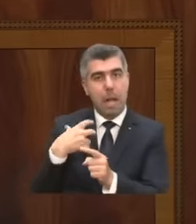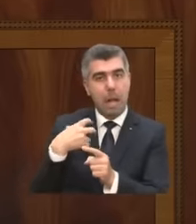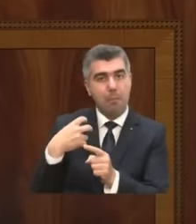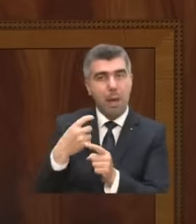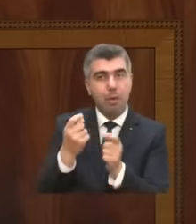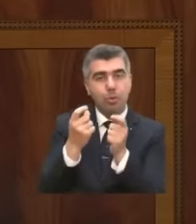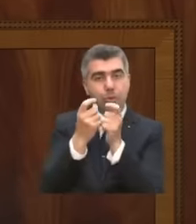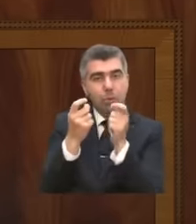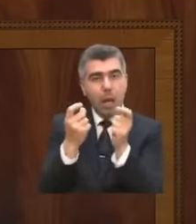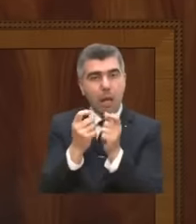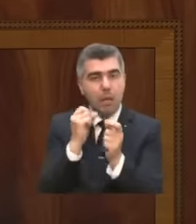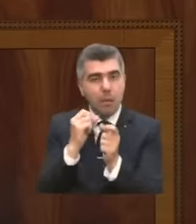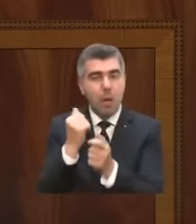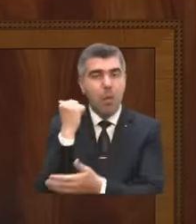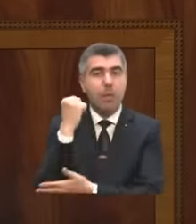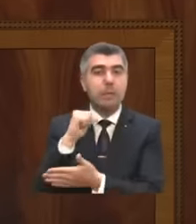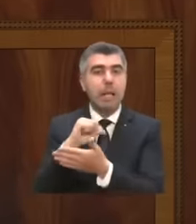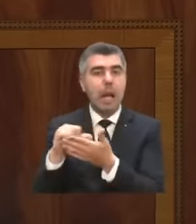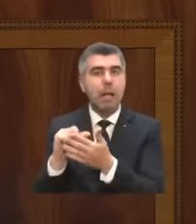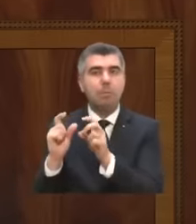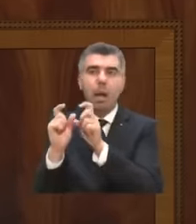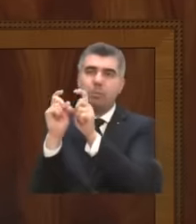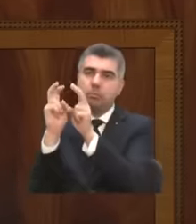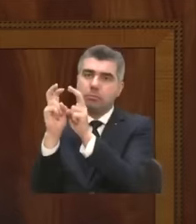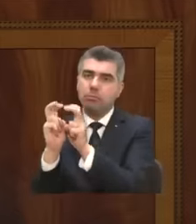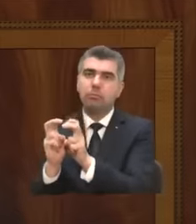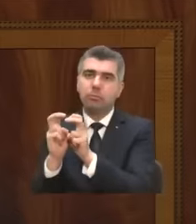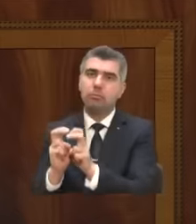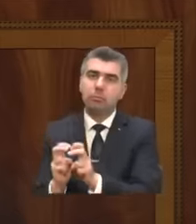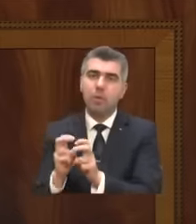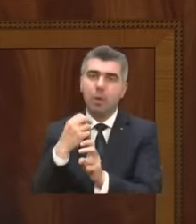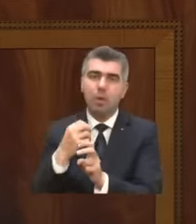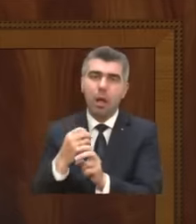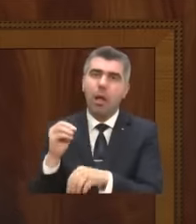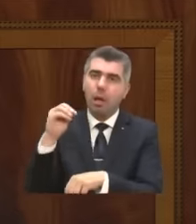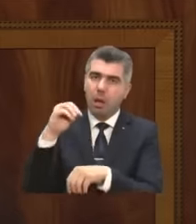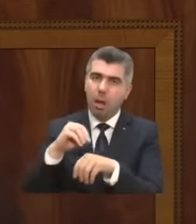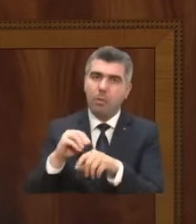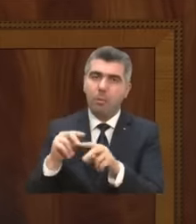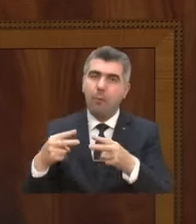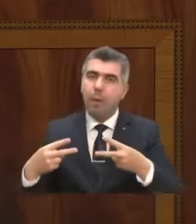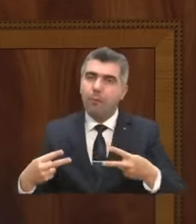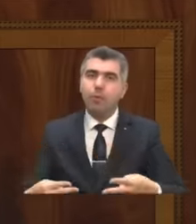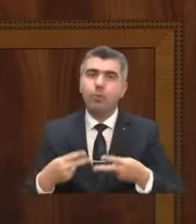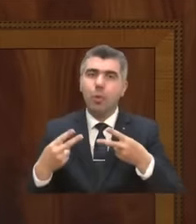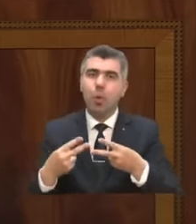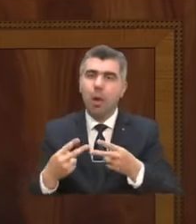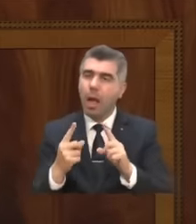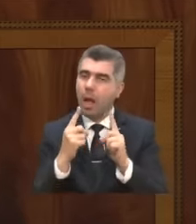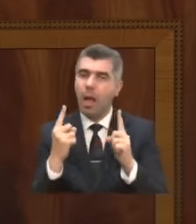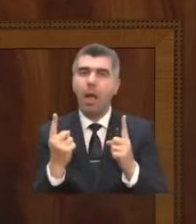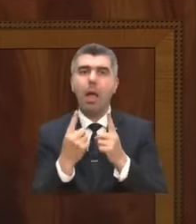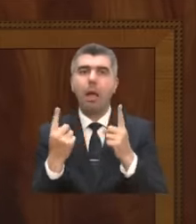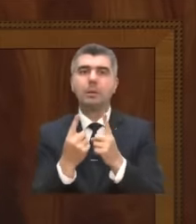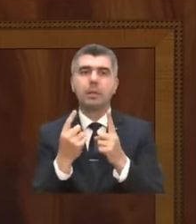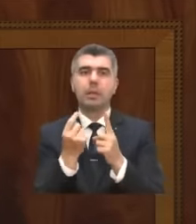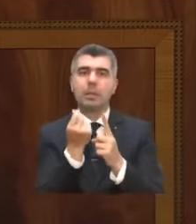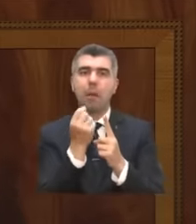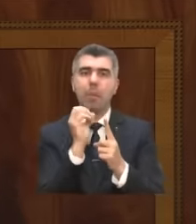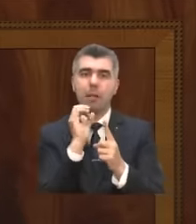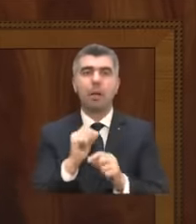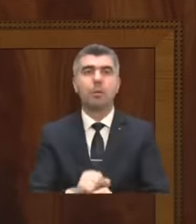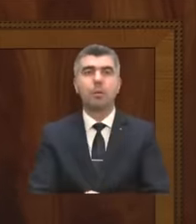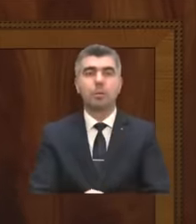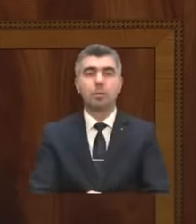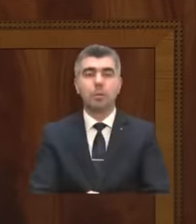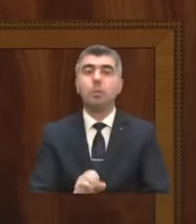ومراجعة الرسوم وتقليصها ولو مرحليا في انتظار باش يرجع السوق ربما المحروقات الاستقرار ديالو.